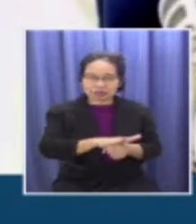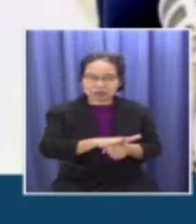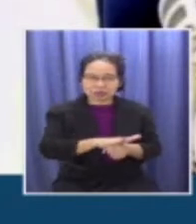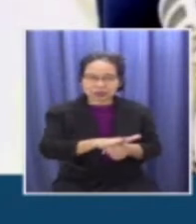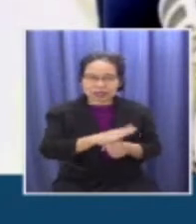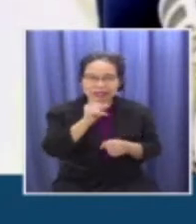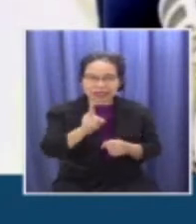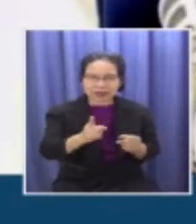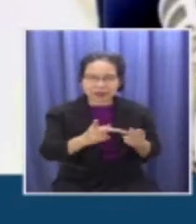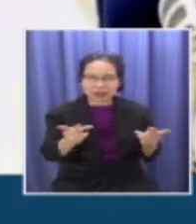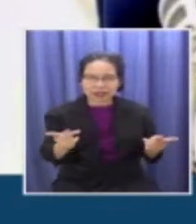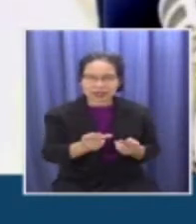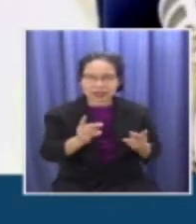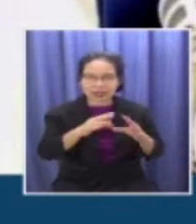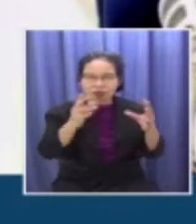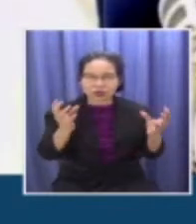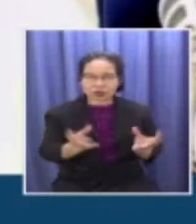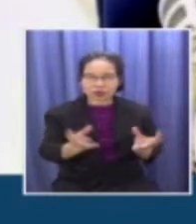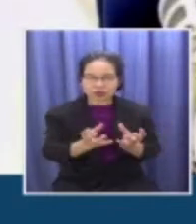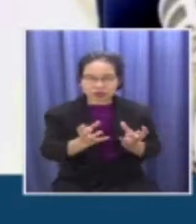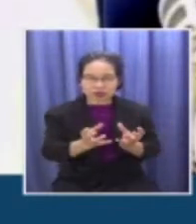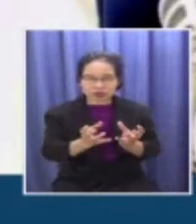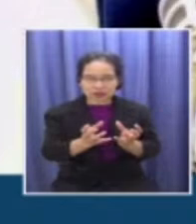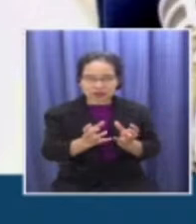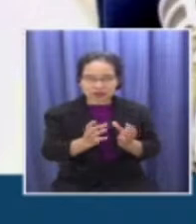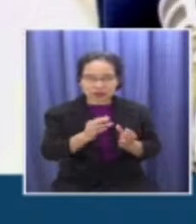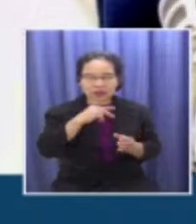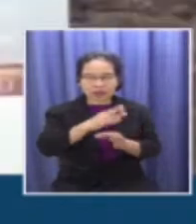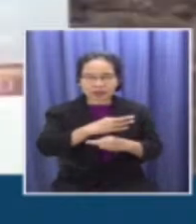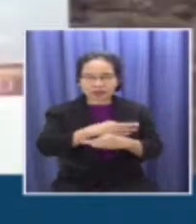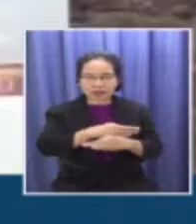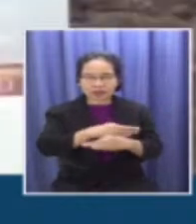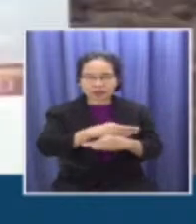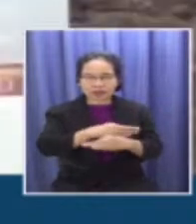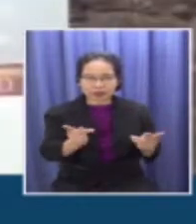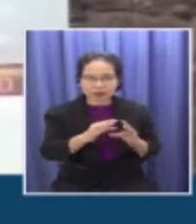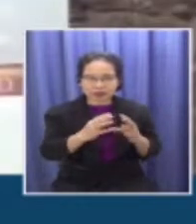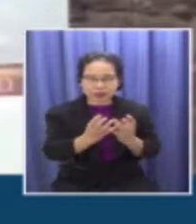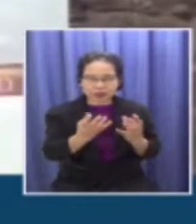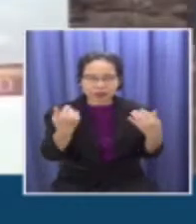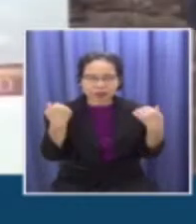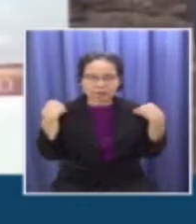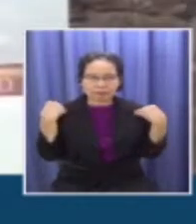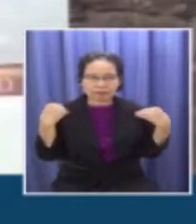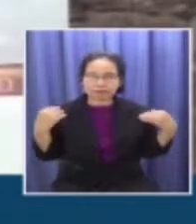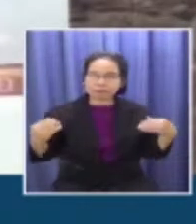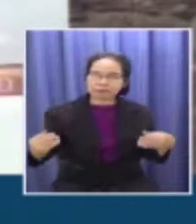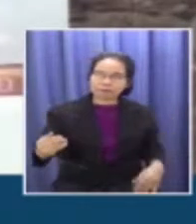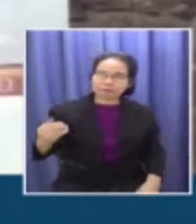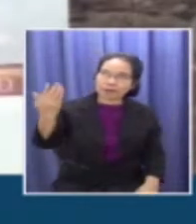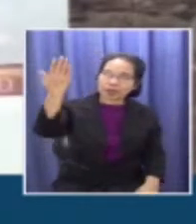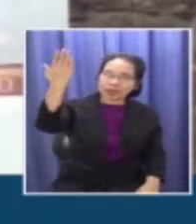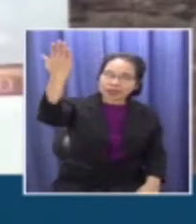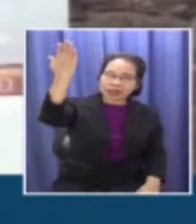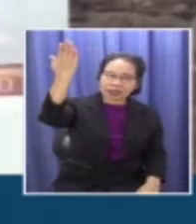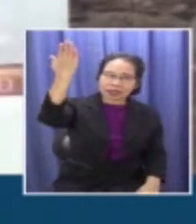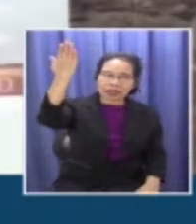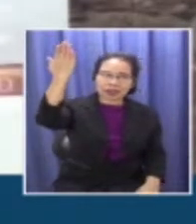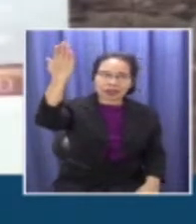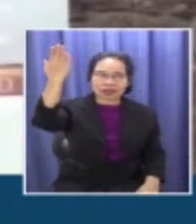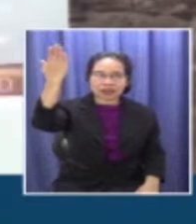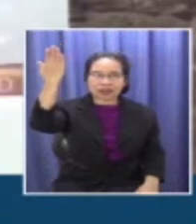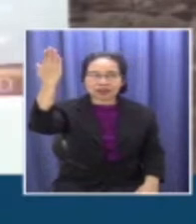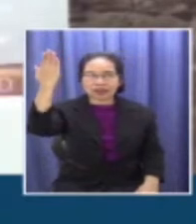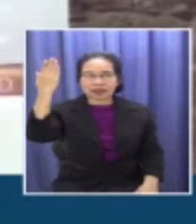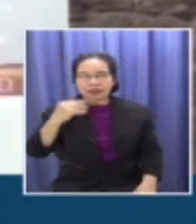ne sɛ wɔn mo yɛ ewiem atumfoɔ ne ahomane a awɔ soro hɔ no mo tete wiem mo tete soro nyɛ Nyankopɔn ahene mu na wɔn mo